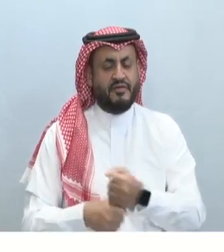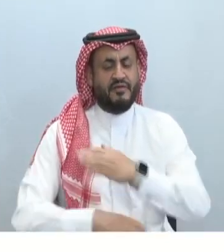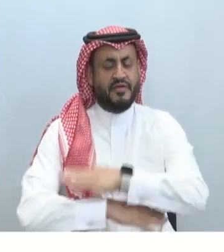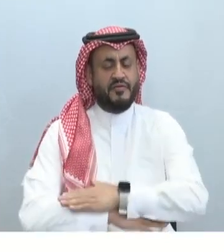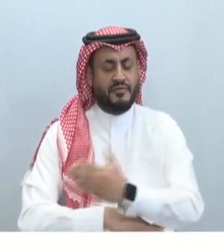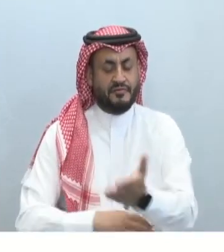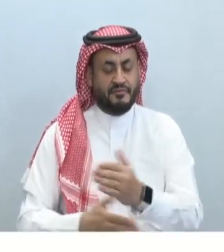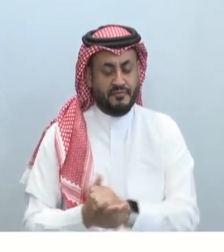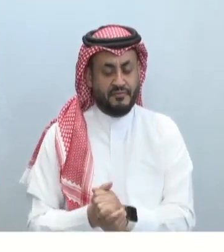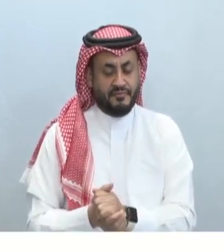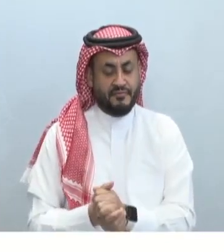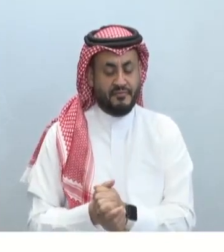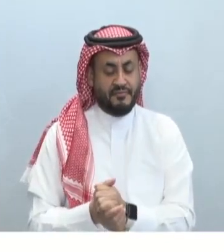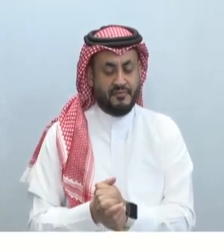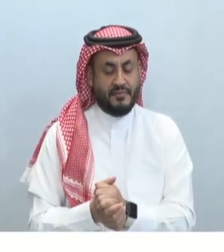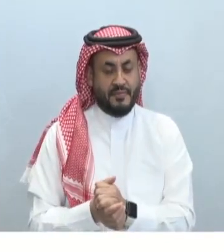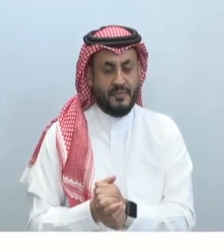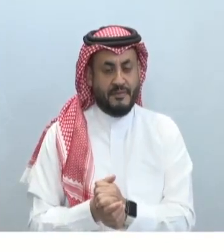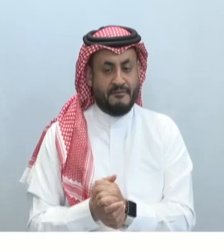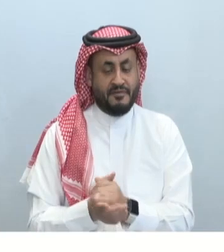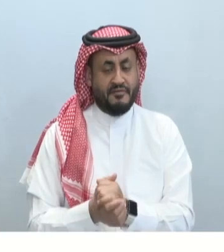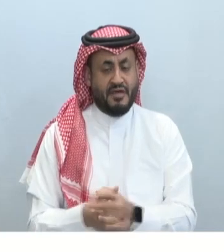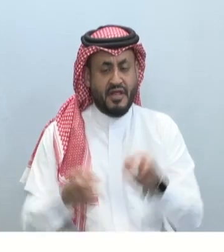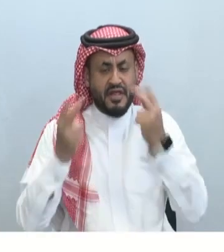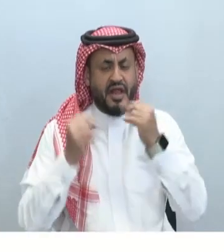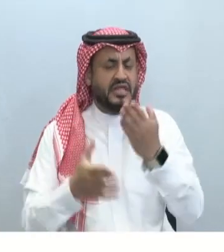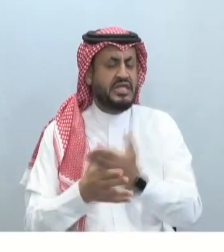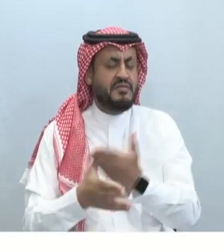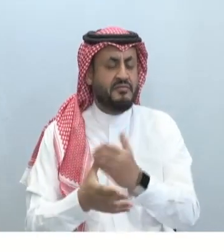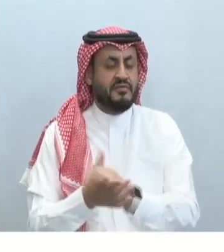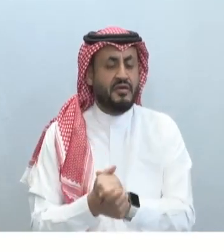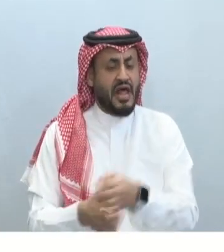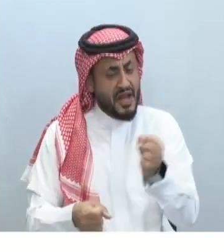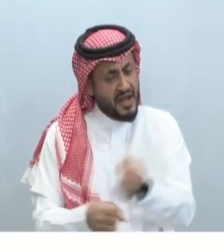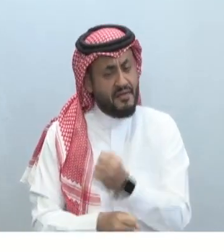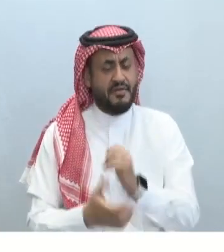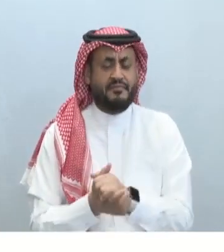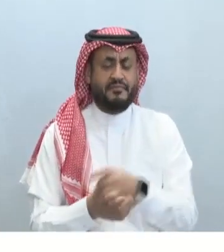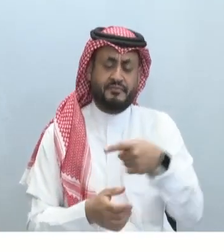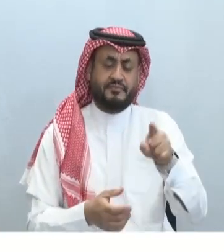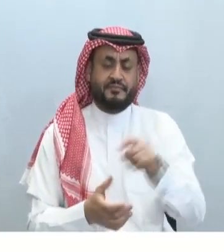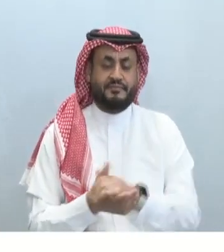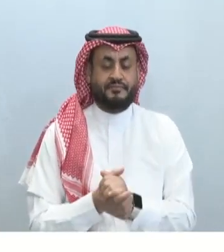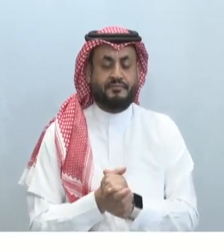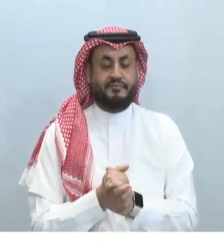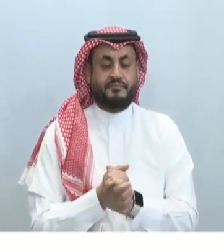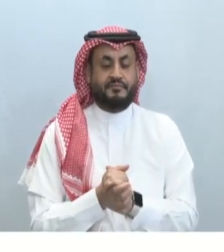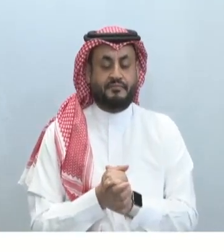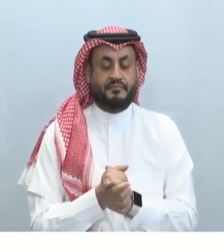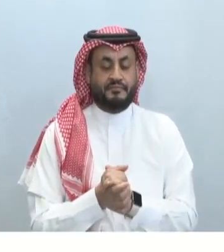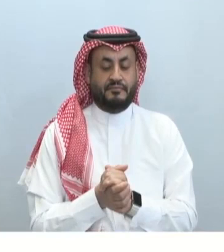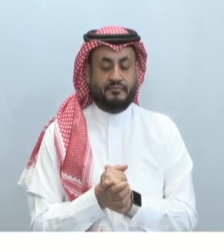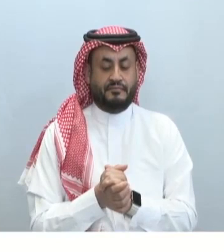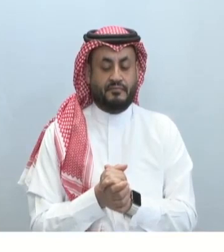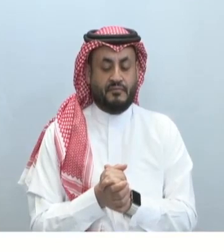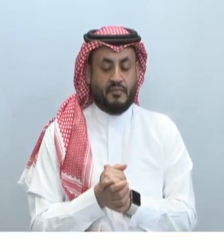السلوكيه دائما ما نقول باننا نتعلم من اجل ماذا احسنتم من اجل